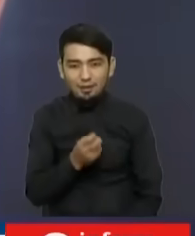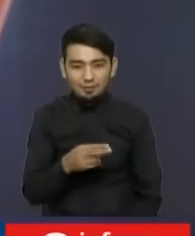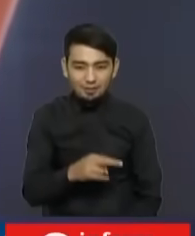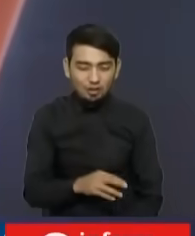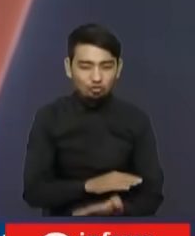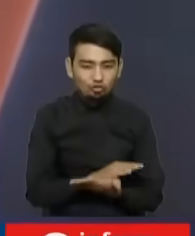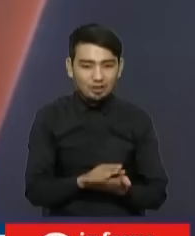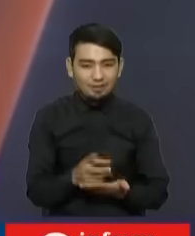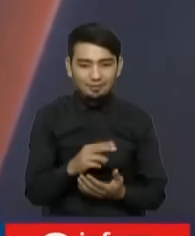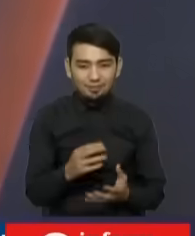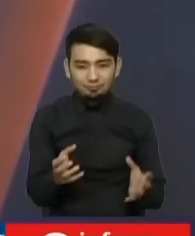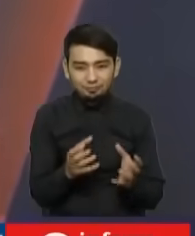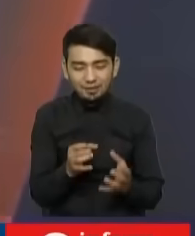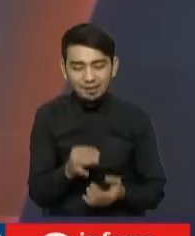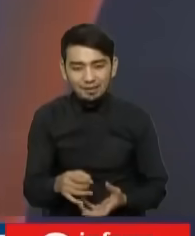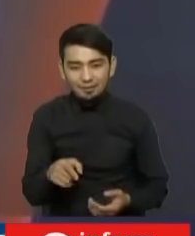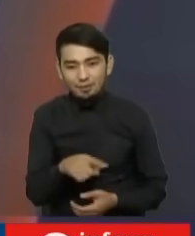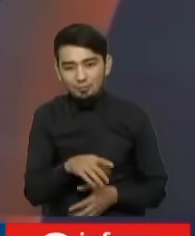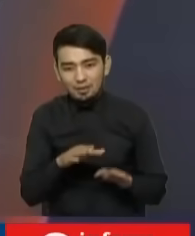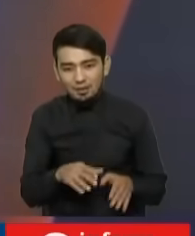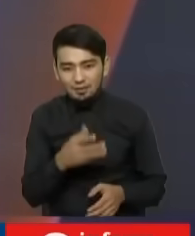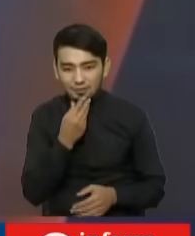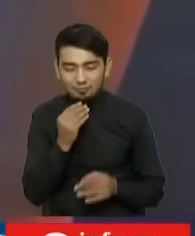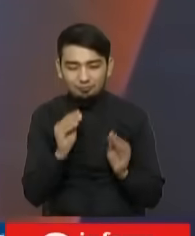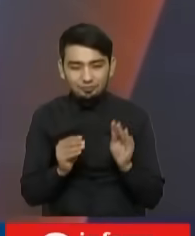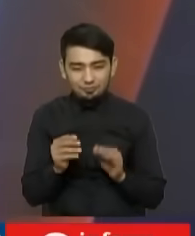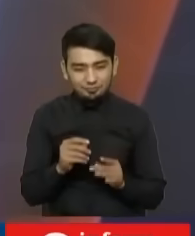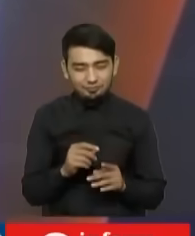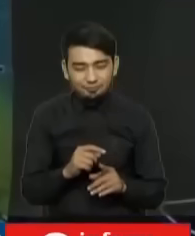ортаның тазалығын сақтап, аумақтарды абаттандыру көздейді.